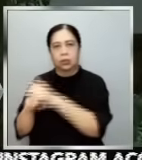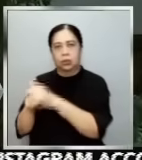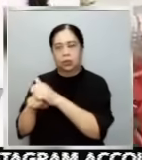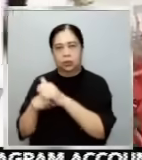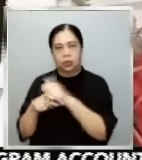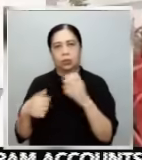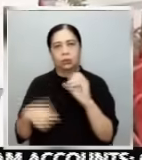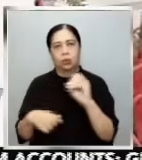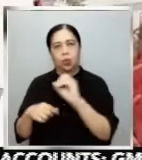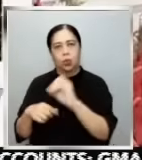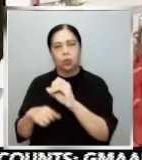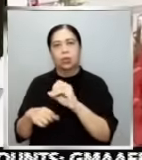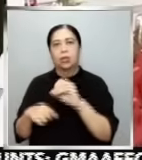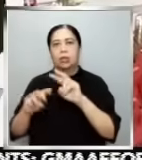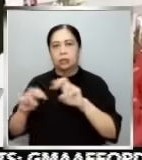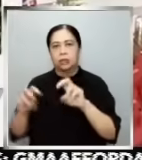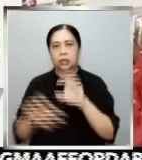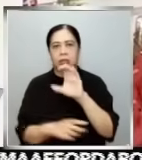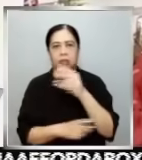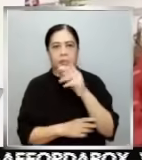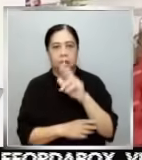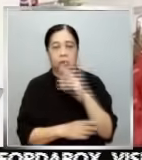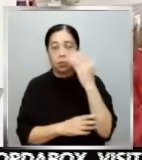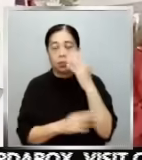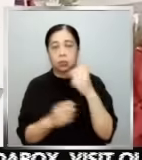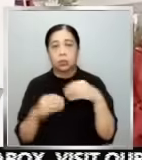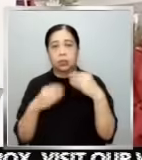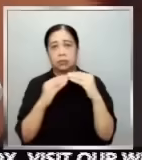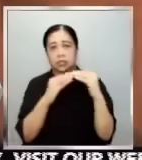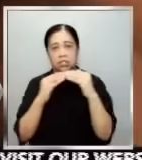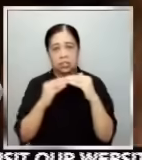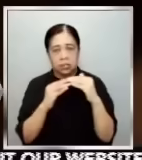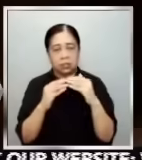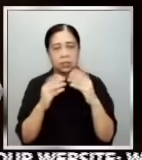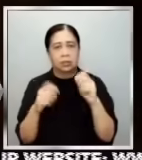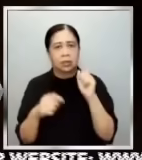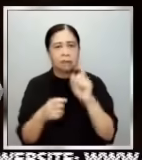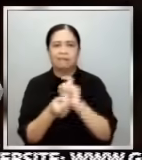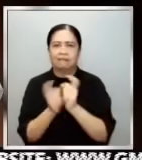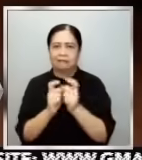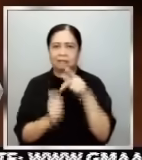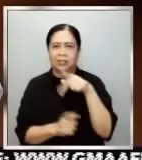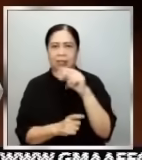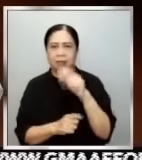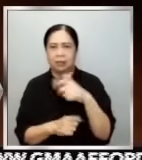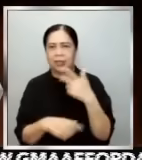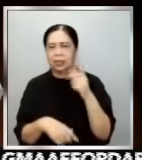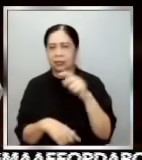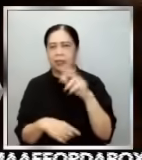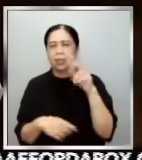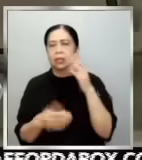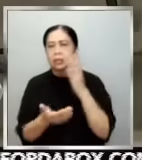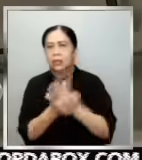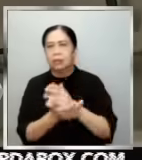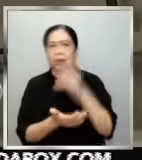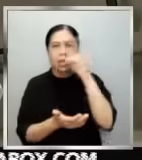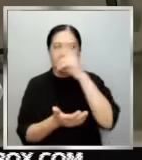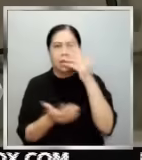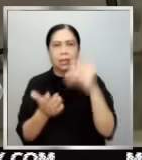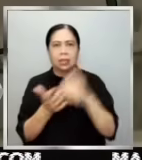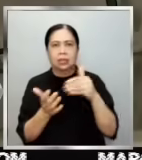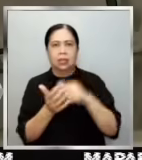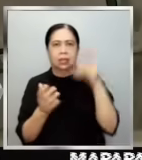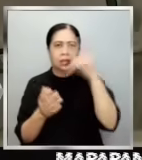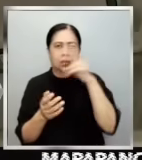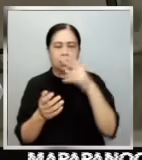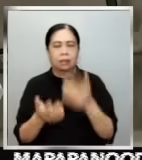chr na umaasa na Bukod sa hustisya magkaroon din ng reporma sa PNP para maiwasang maulit ang ganitong insidente maghahain naman